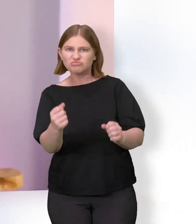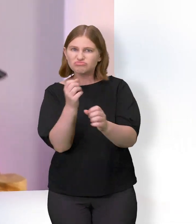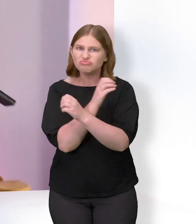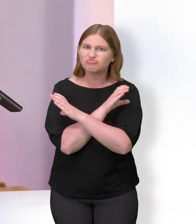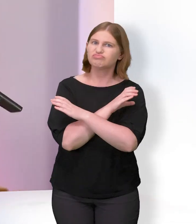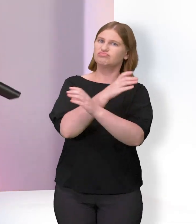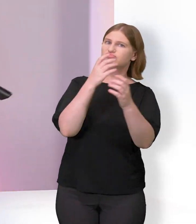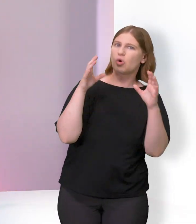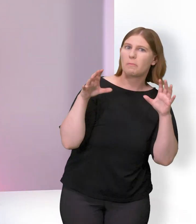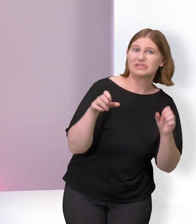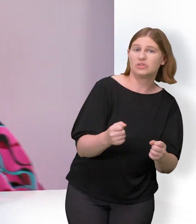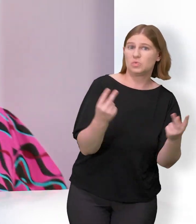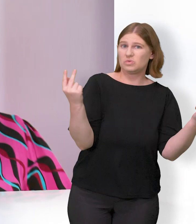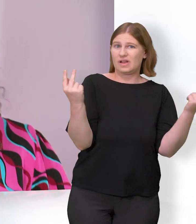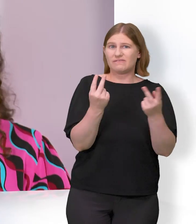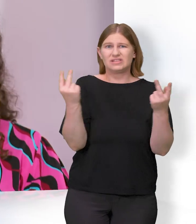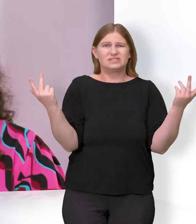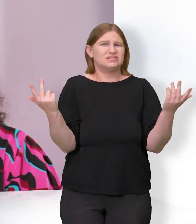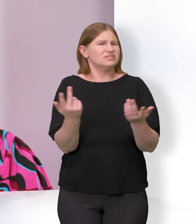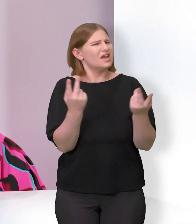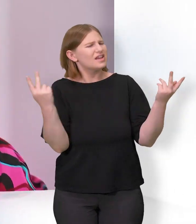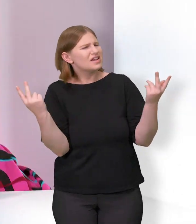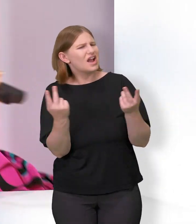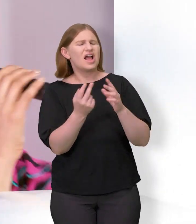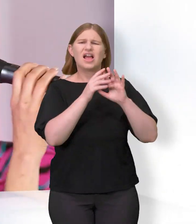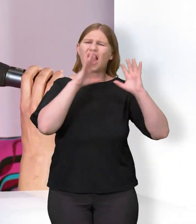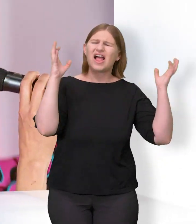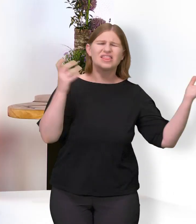kann. Oh. Und bei allem,